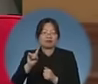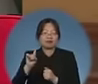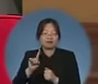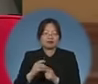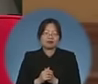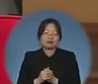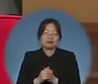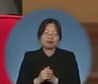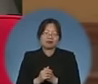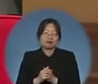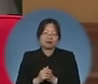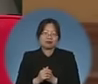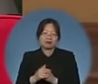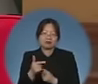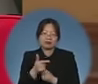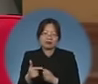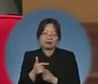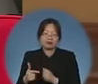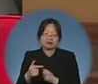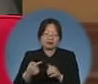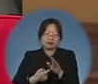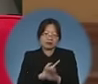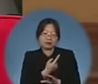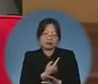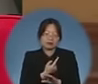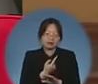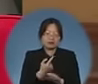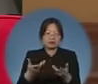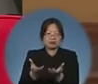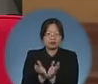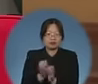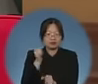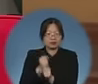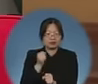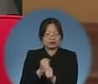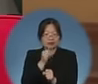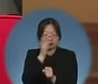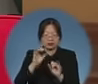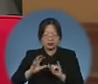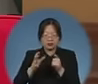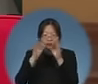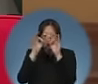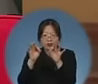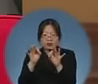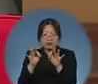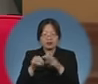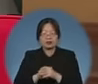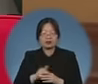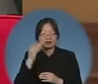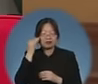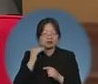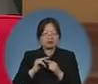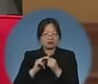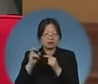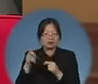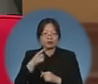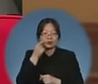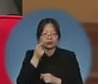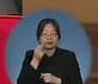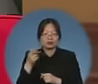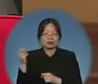회기 선에서 굉장히 예외적인 어떤 그룹을 형성하고 있는 국가들이 한국,